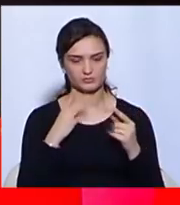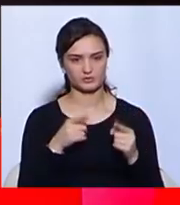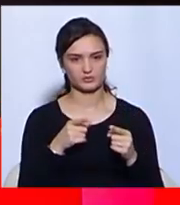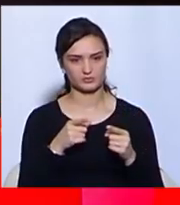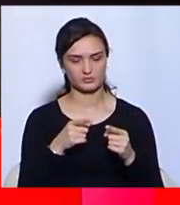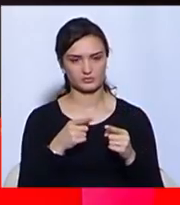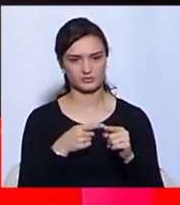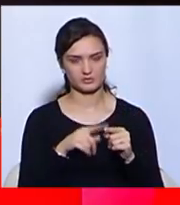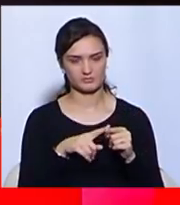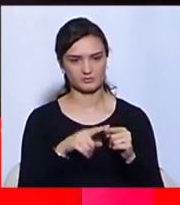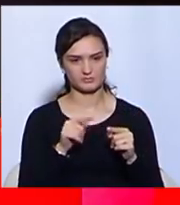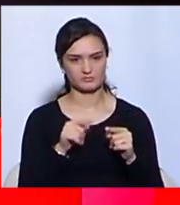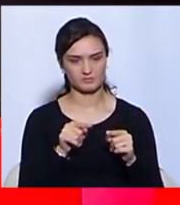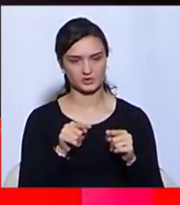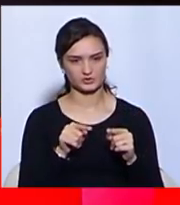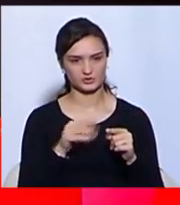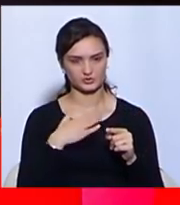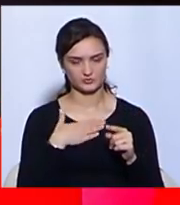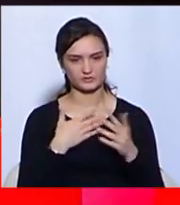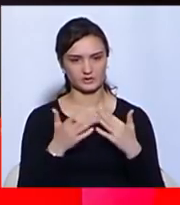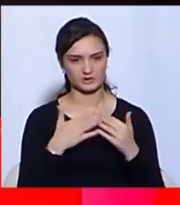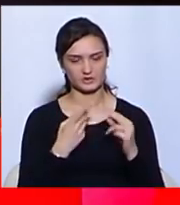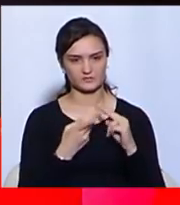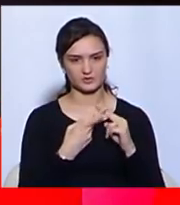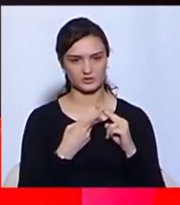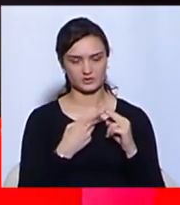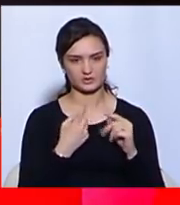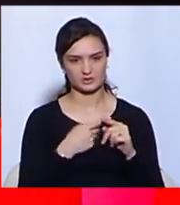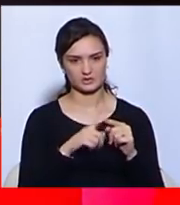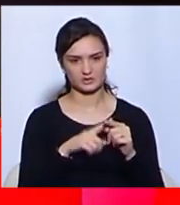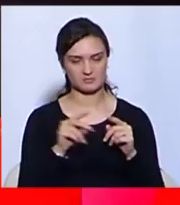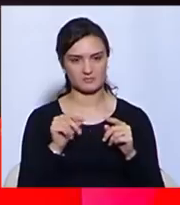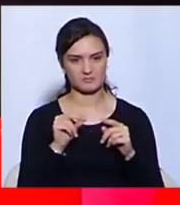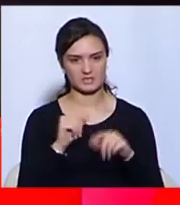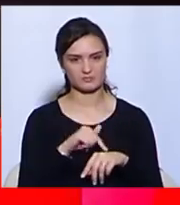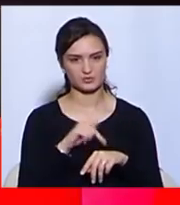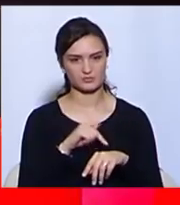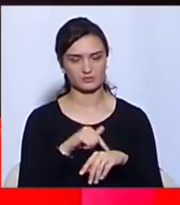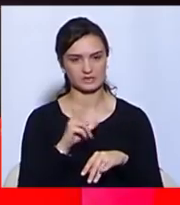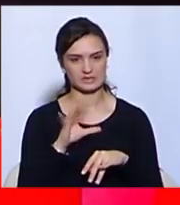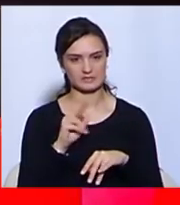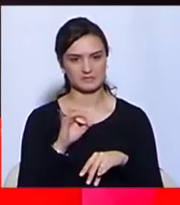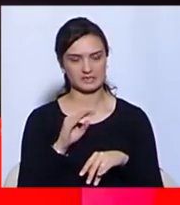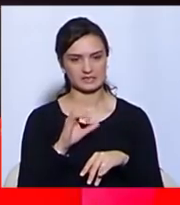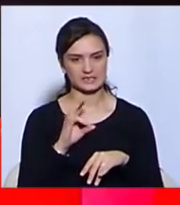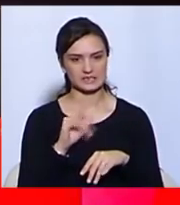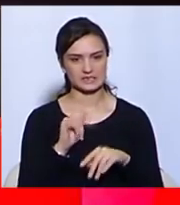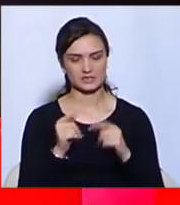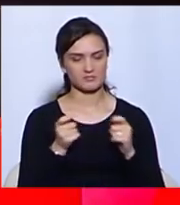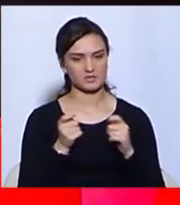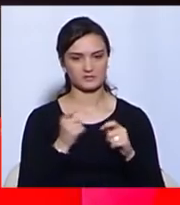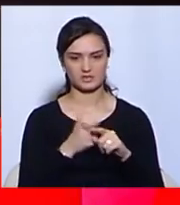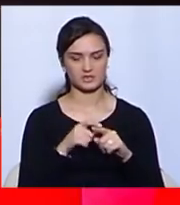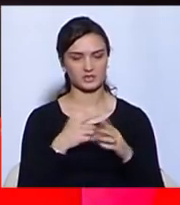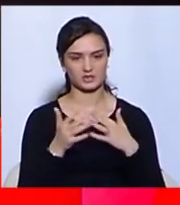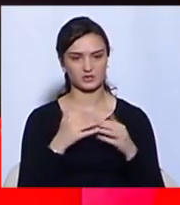შეპუნტულებული შეშუპების ხარჯზე. მაშინ ეს ჩვენ ხელს გვიშლის. ერთი მხრივ მარილმგრძნობიარე ჰიპერტენზიის მართვაში ძალიან